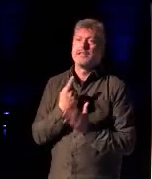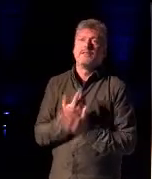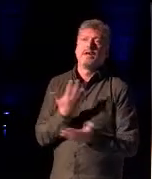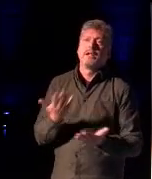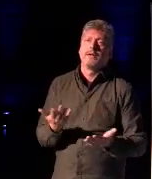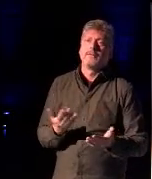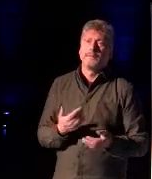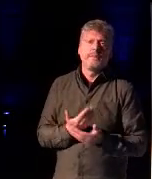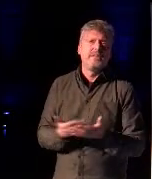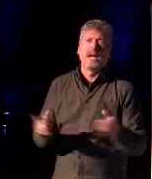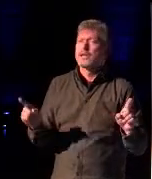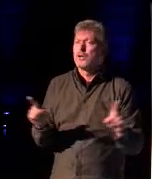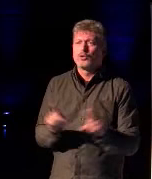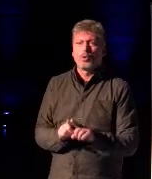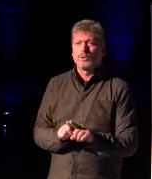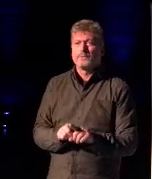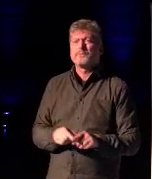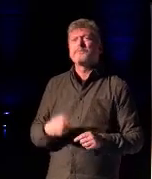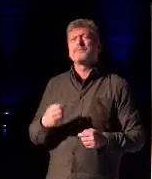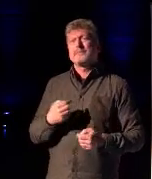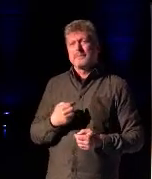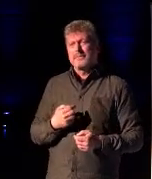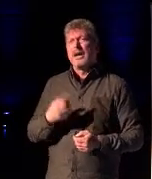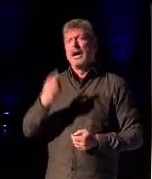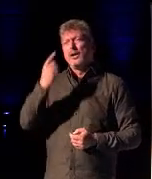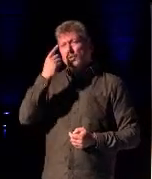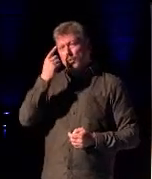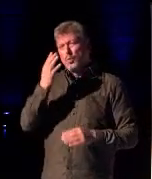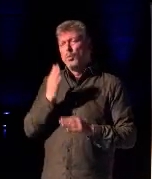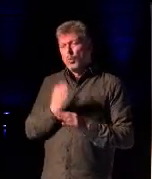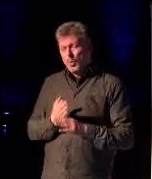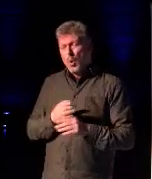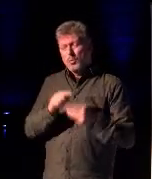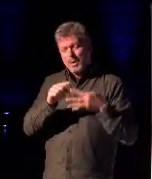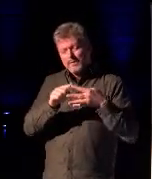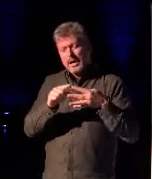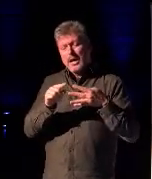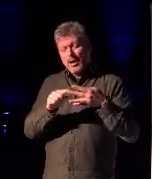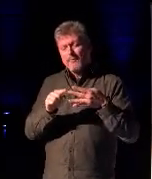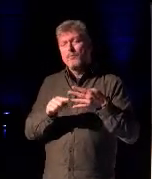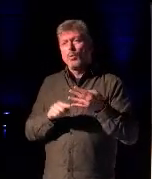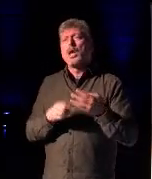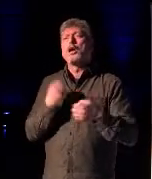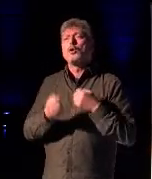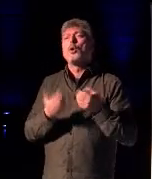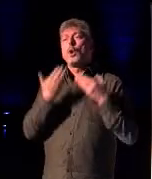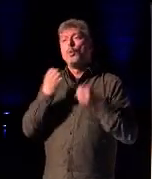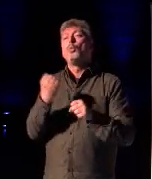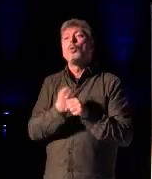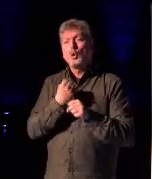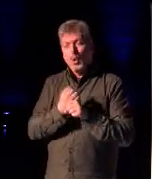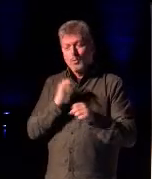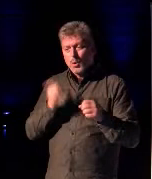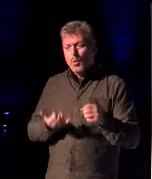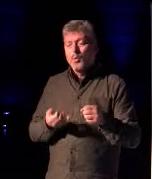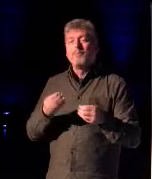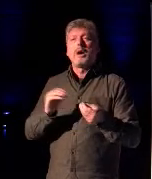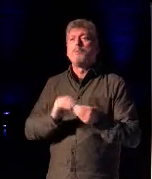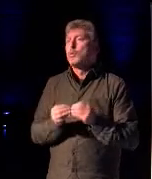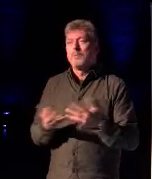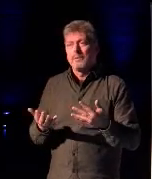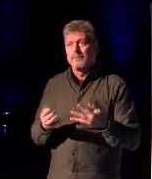sånn at, det slik at jeg tror nok på hvert av disse punktene, så gjøres det en god jobb. Men